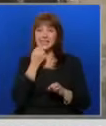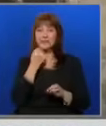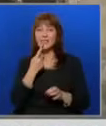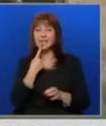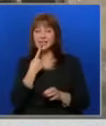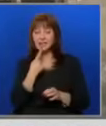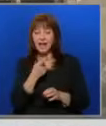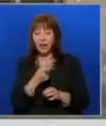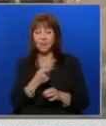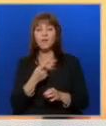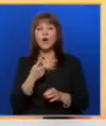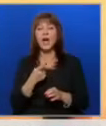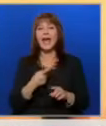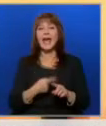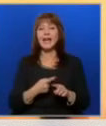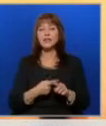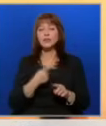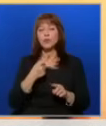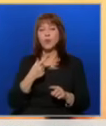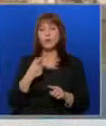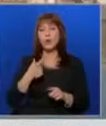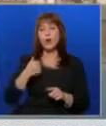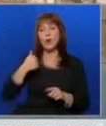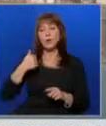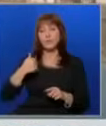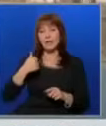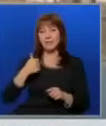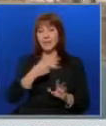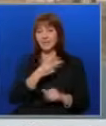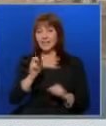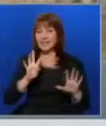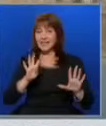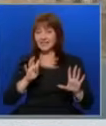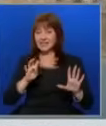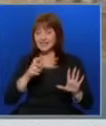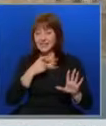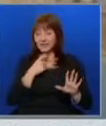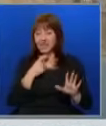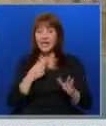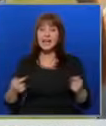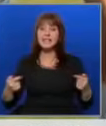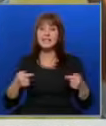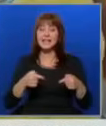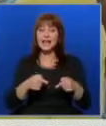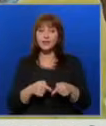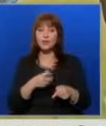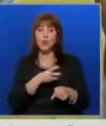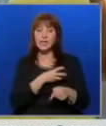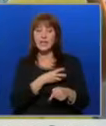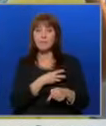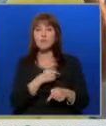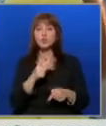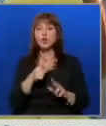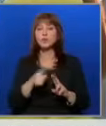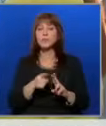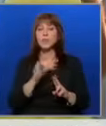Зидарово е Христо Бърдуков от БСП за България с 290 гласа, срещу издигнатия кандидат от ГЕРБ Стойчо Петков,